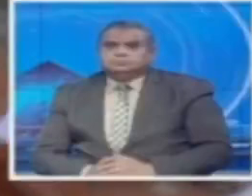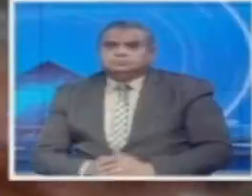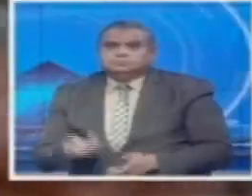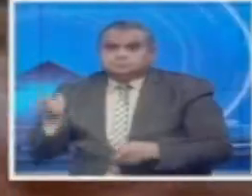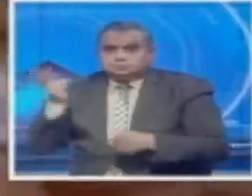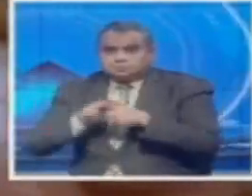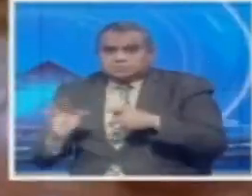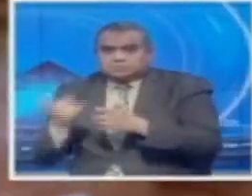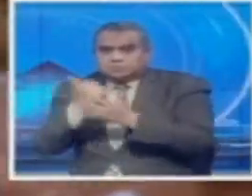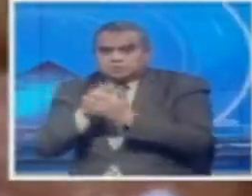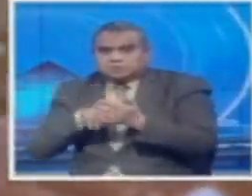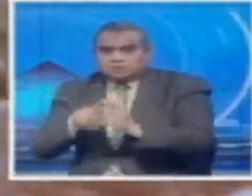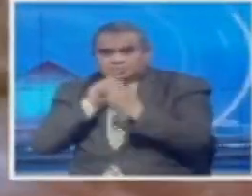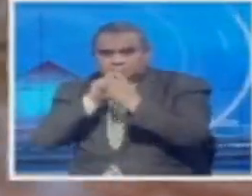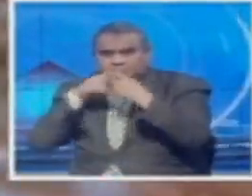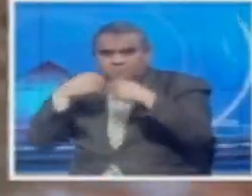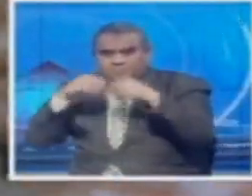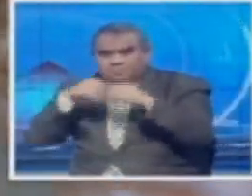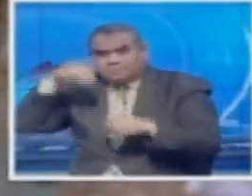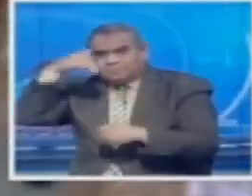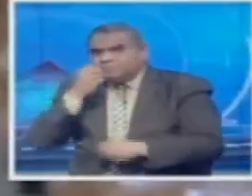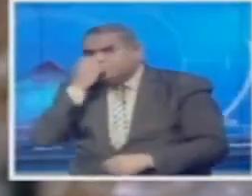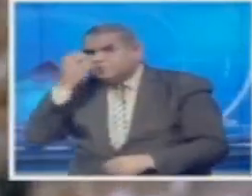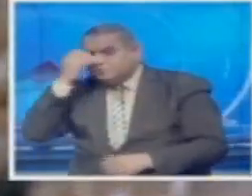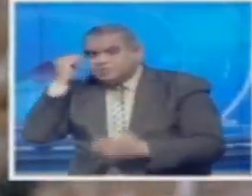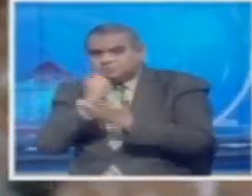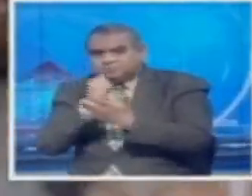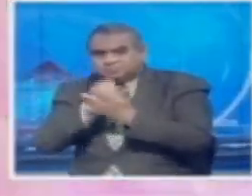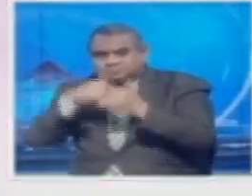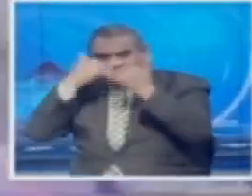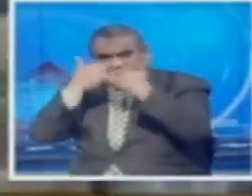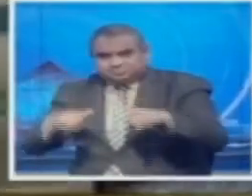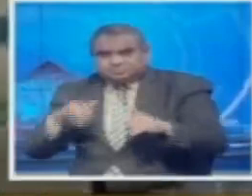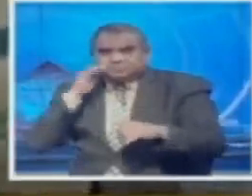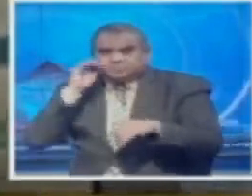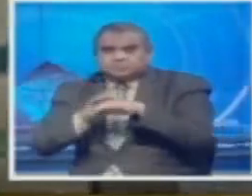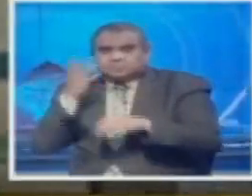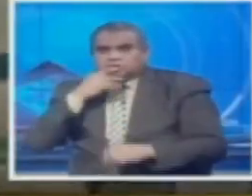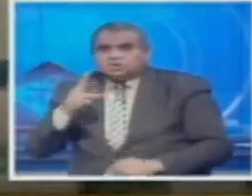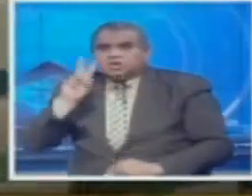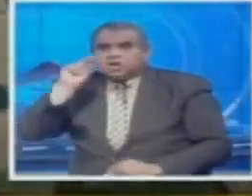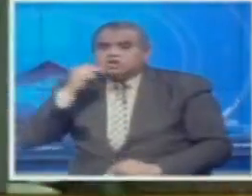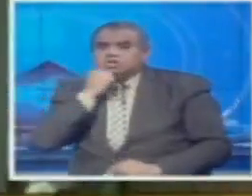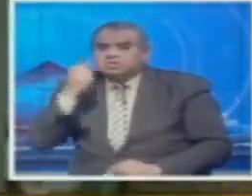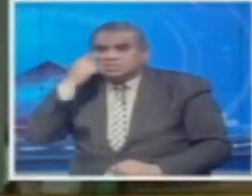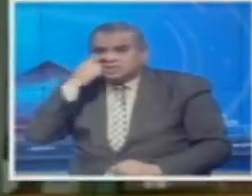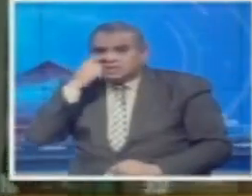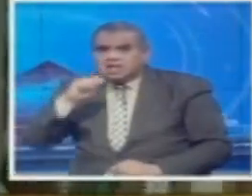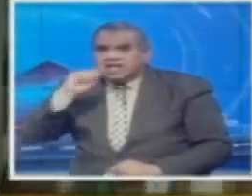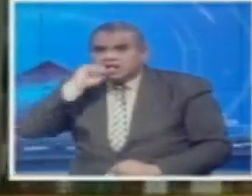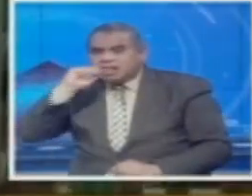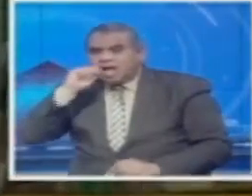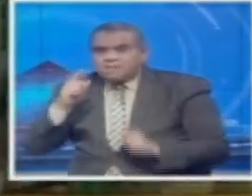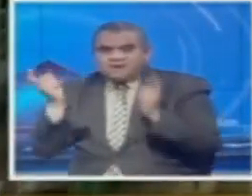وعلى صعيد التصدي لجرائم بيع سلع منتهية الصلاحية، تمكنت الإدارة من ضبط أكثر من 20 طن لحوم